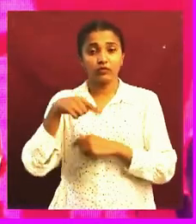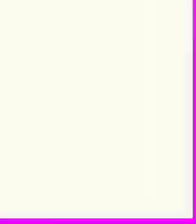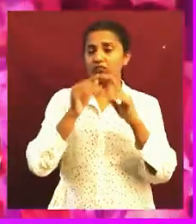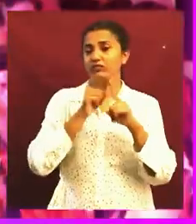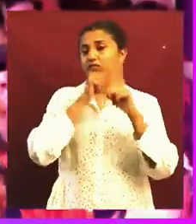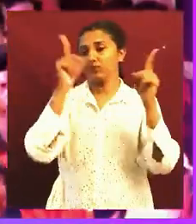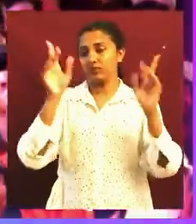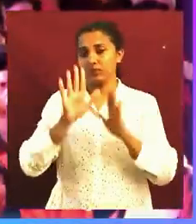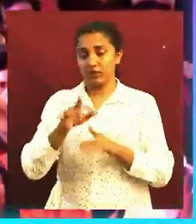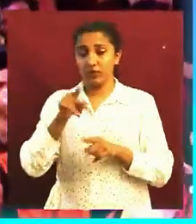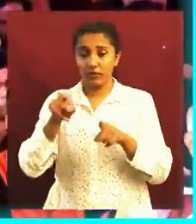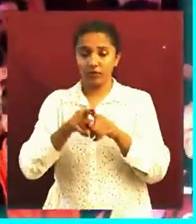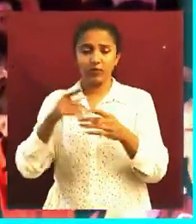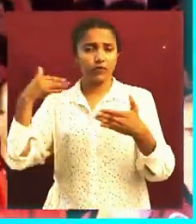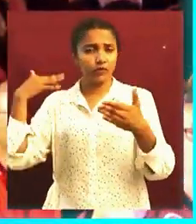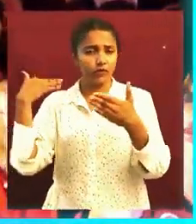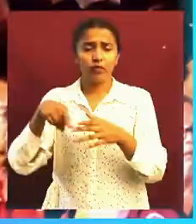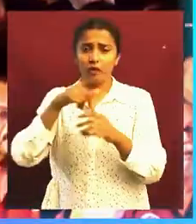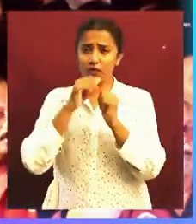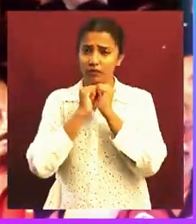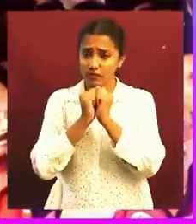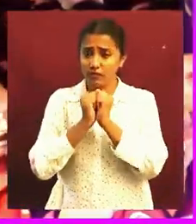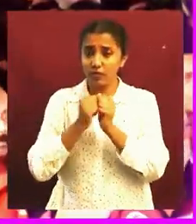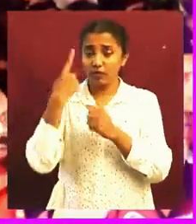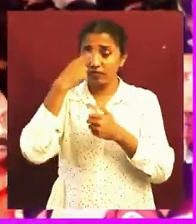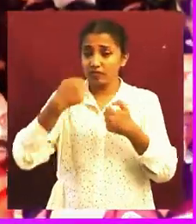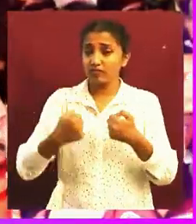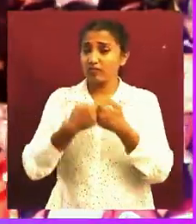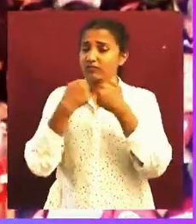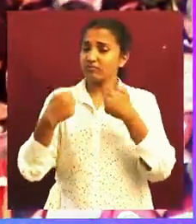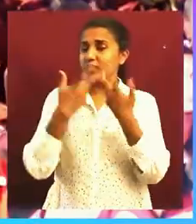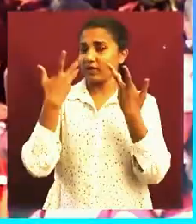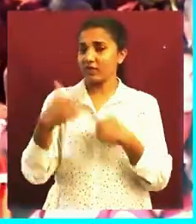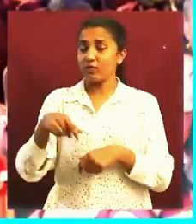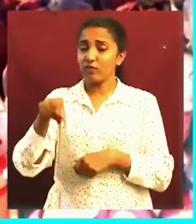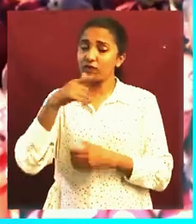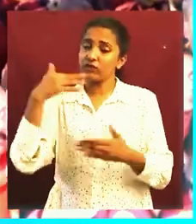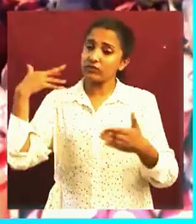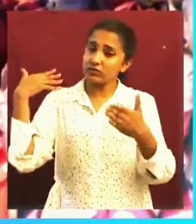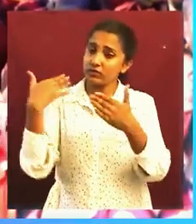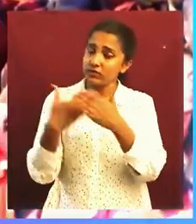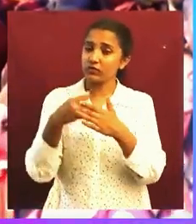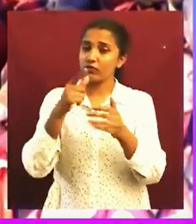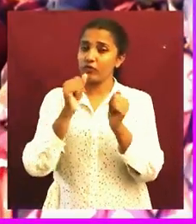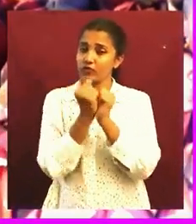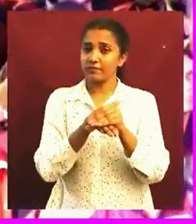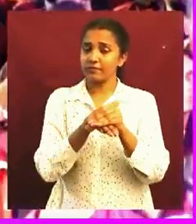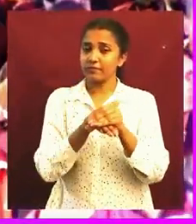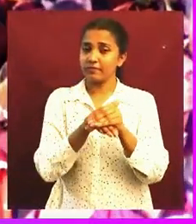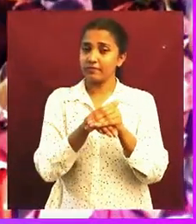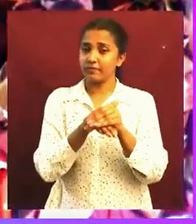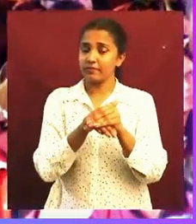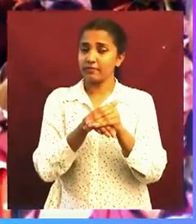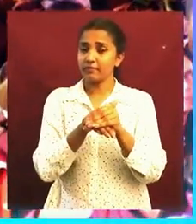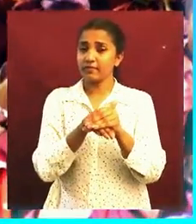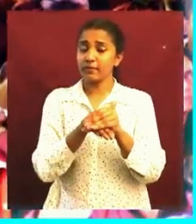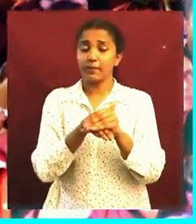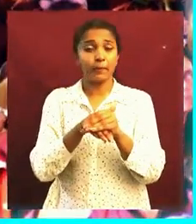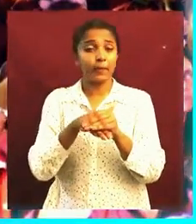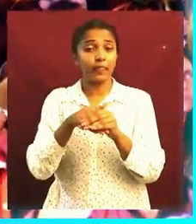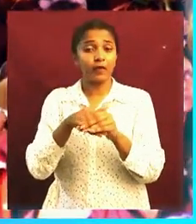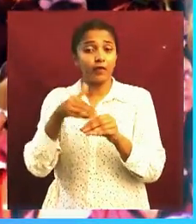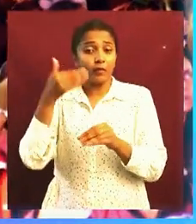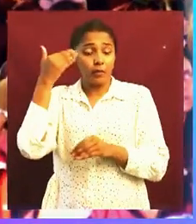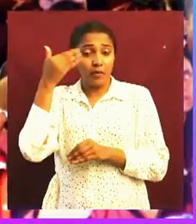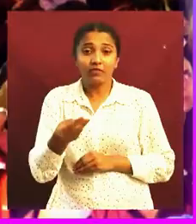යමු. ඔබ දීර්ඝ කාලයක් ඔබගේ වෘත්තියේ අභියෝගයන්ට මුහුණ දීපු අය, ඔබ දීර්ඝ කාලයක් ඔබගේ වෘත්තියේ නේද මරණය